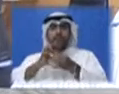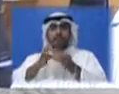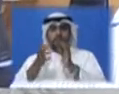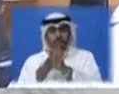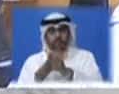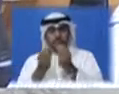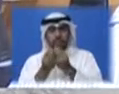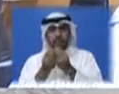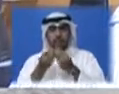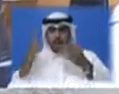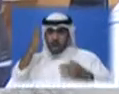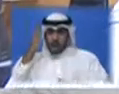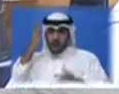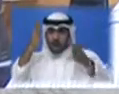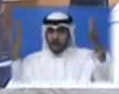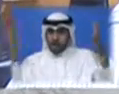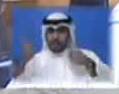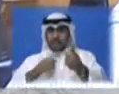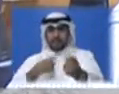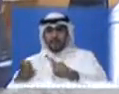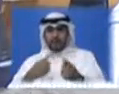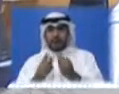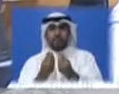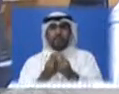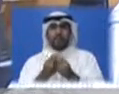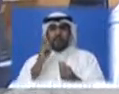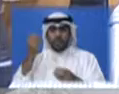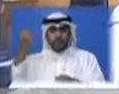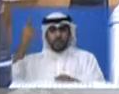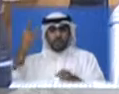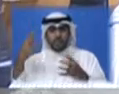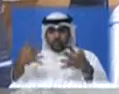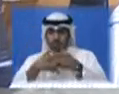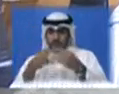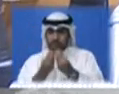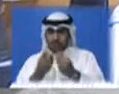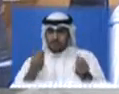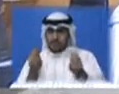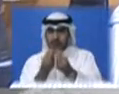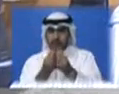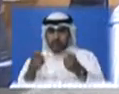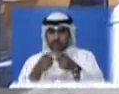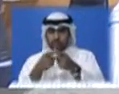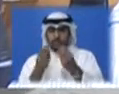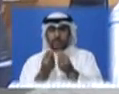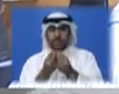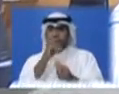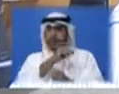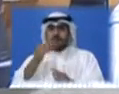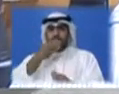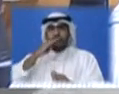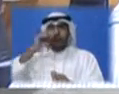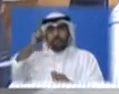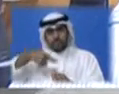لتبادل الخبرات والعمل على مشاريع مشتركة، فهذا يعني بالاتجاه الصحيح.